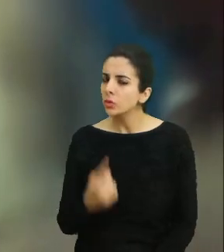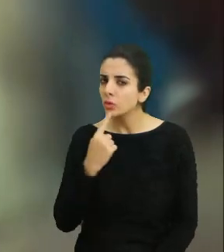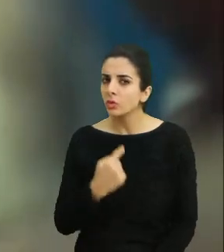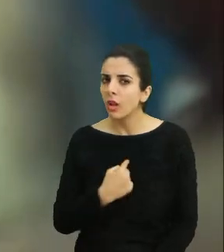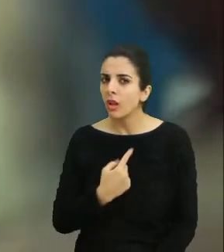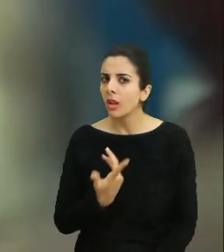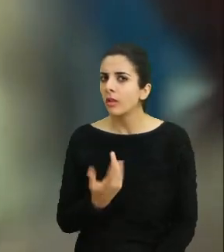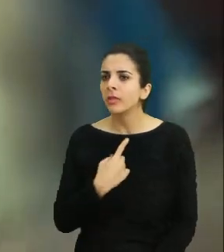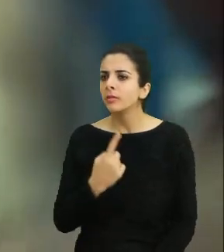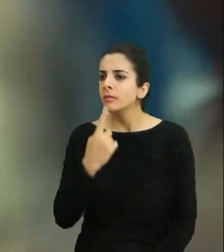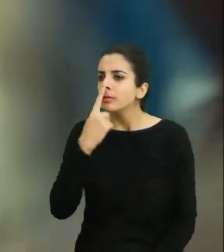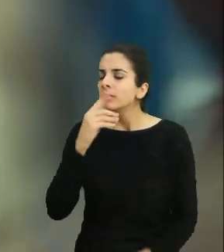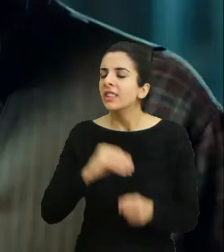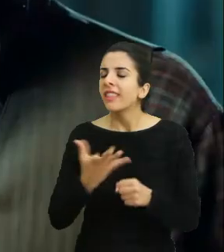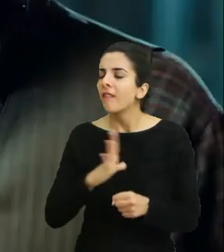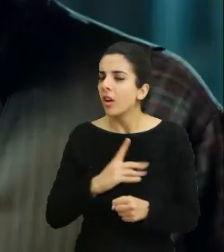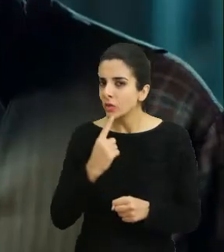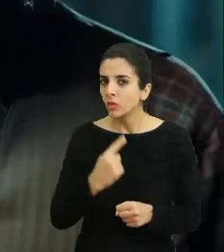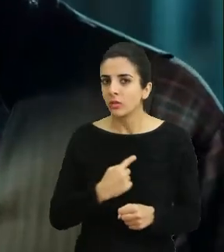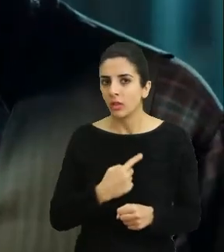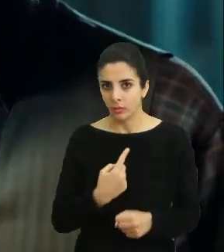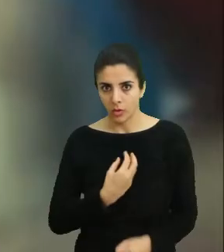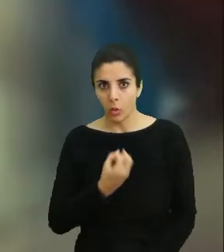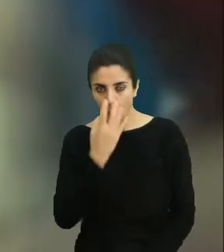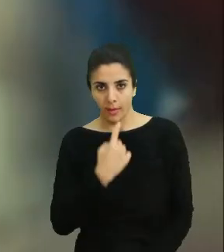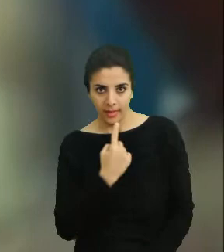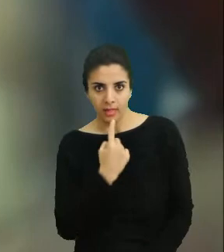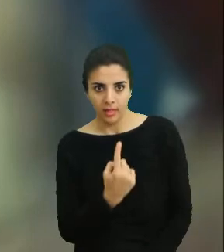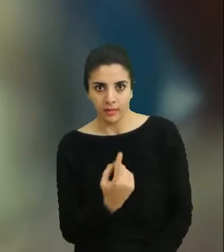Söylesene, neye benziyormuş benim kokum, nasılmış? Gülüm dedi ki,